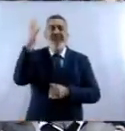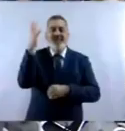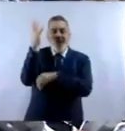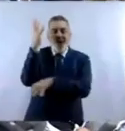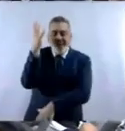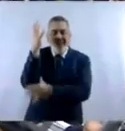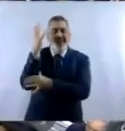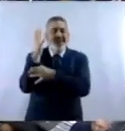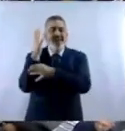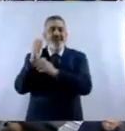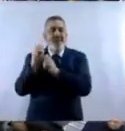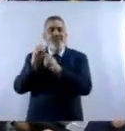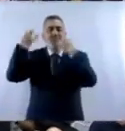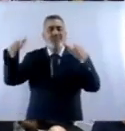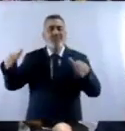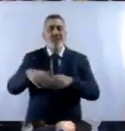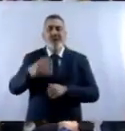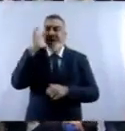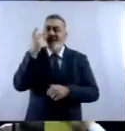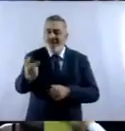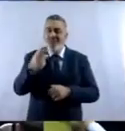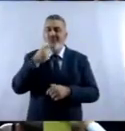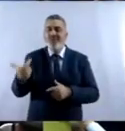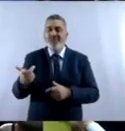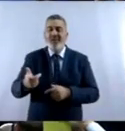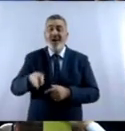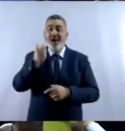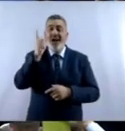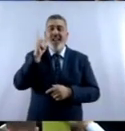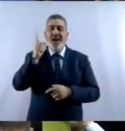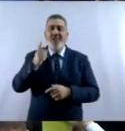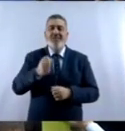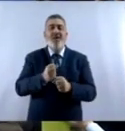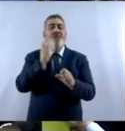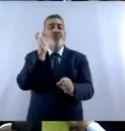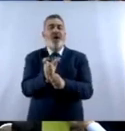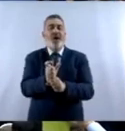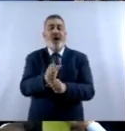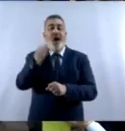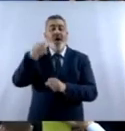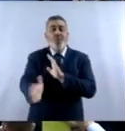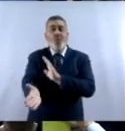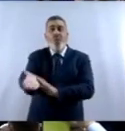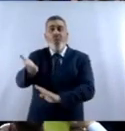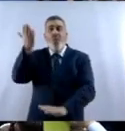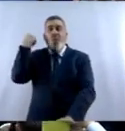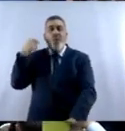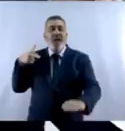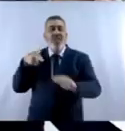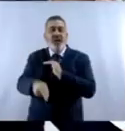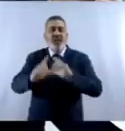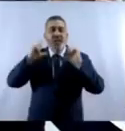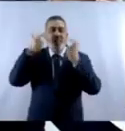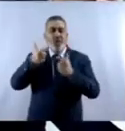την έμπειρη γαλάζια φρουρά, τους αγωνιστές που ίδρυσαν τη Μεγάλη Παράταξη μαζί με